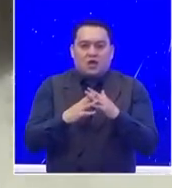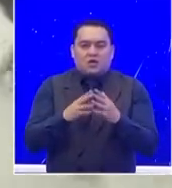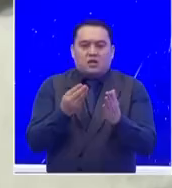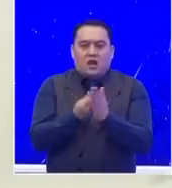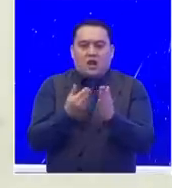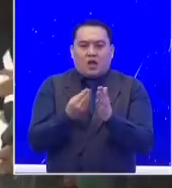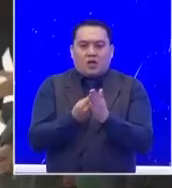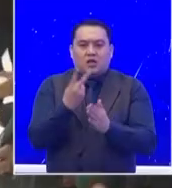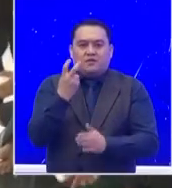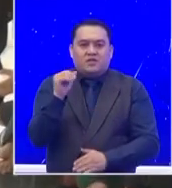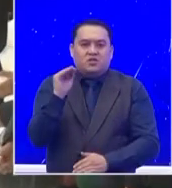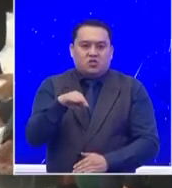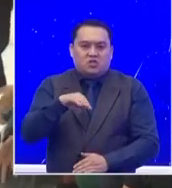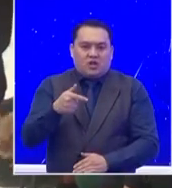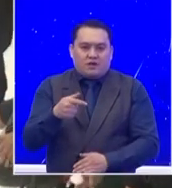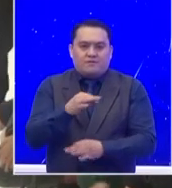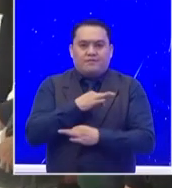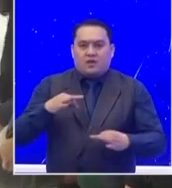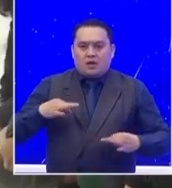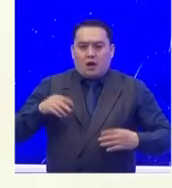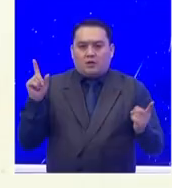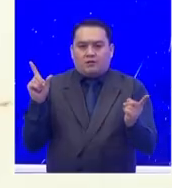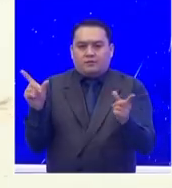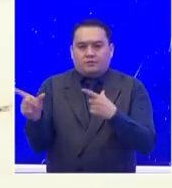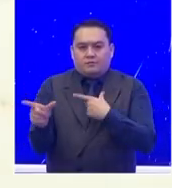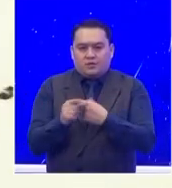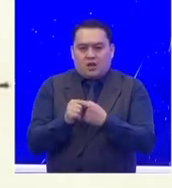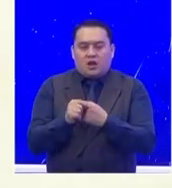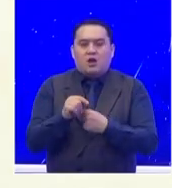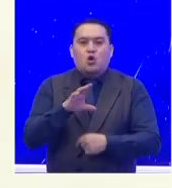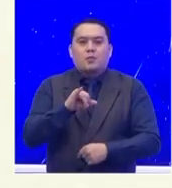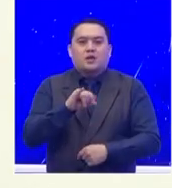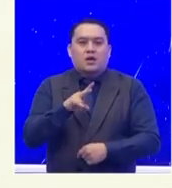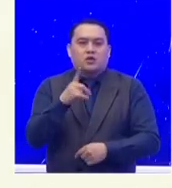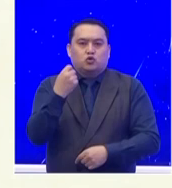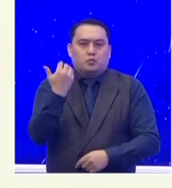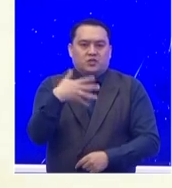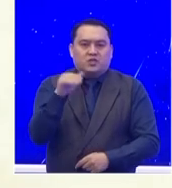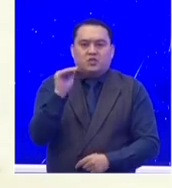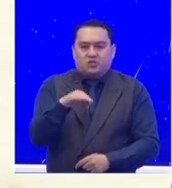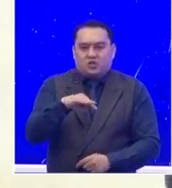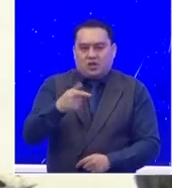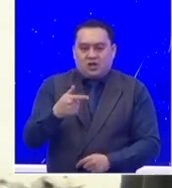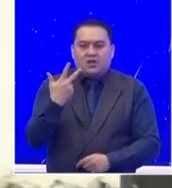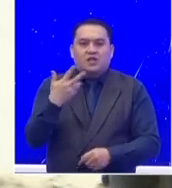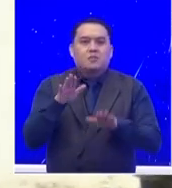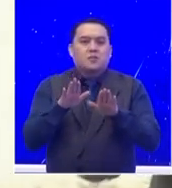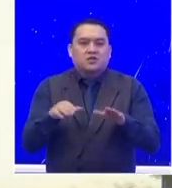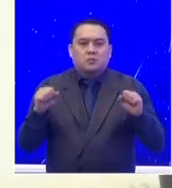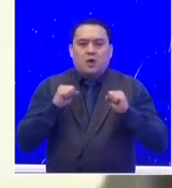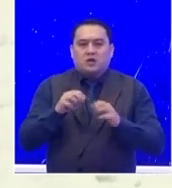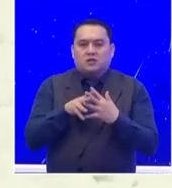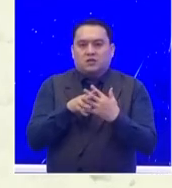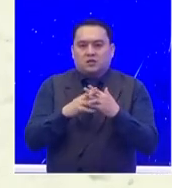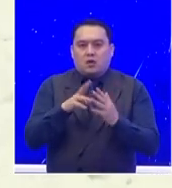денежный сертификат в 200 тысяч тенге. В финале они встретились с командой из поселка Умбетали. Они получили 150 тысяч тенге. Третье место заняли спортсмены из